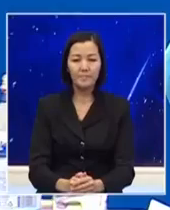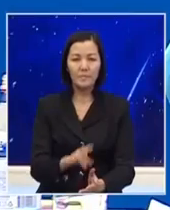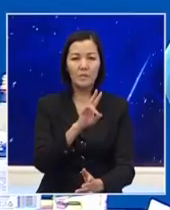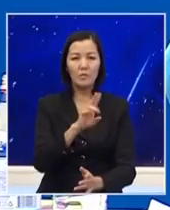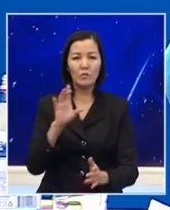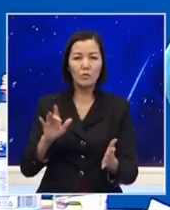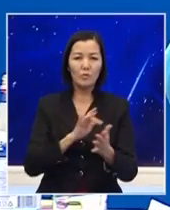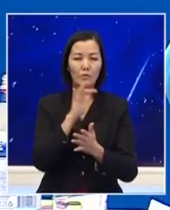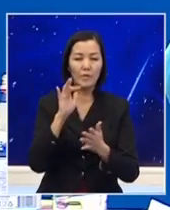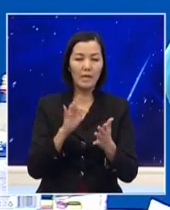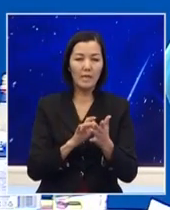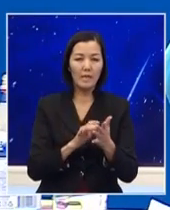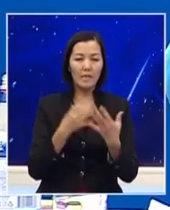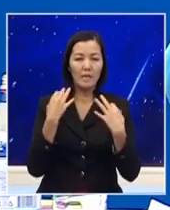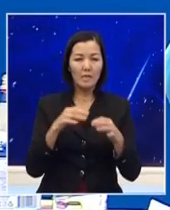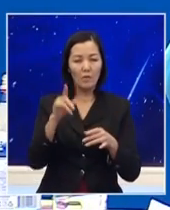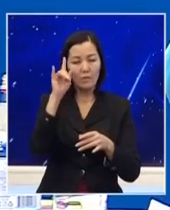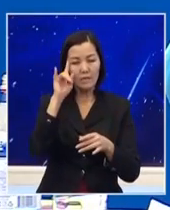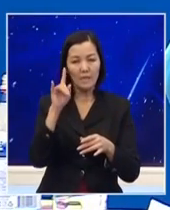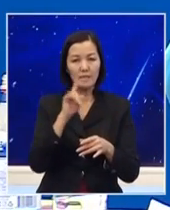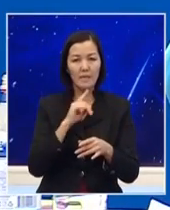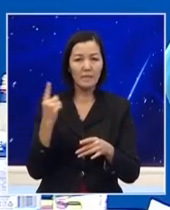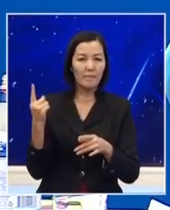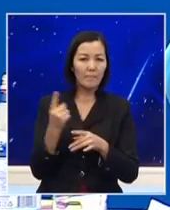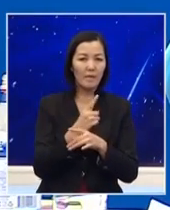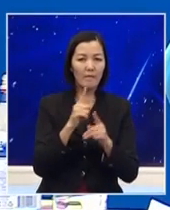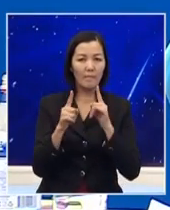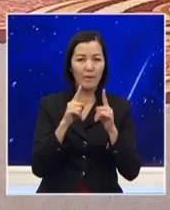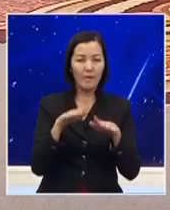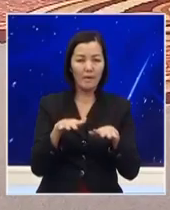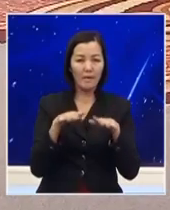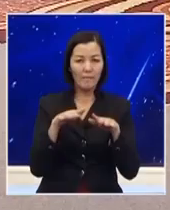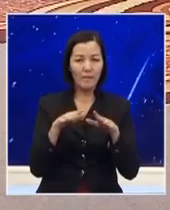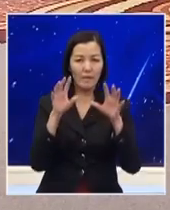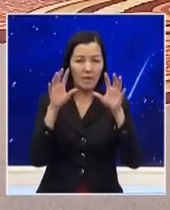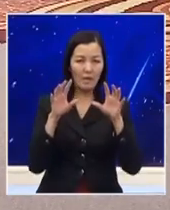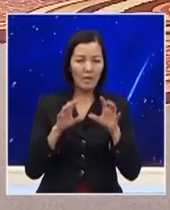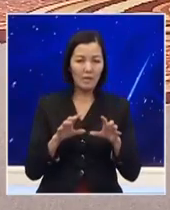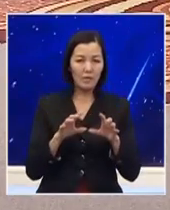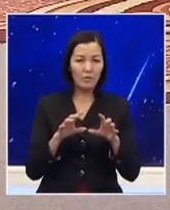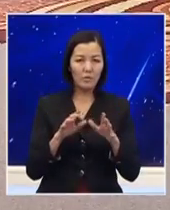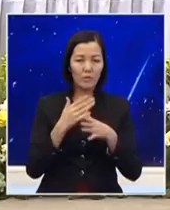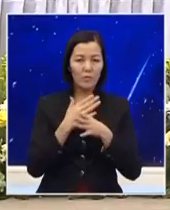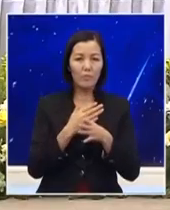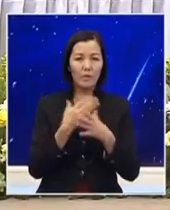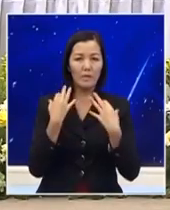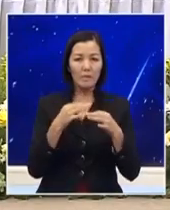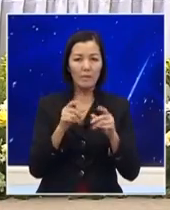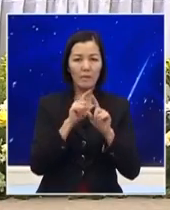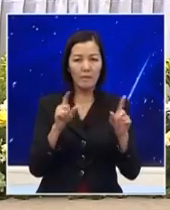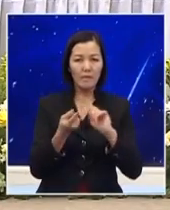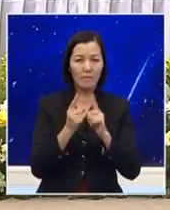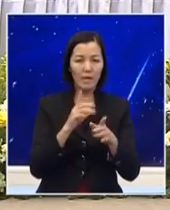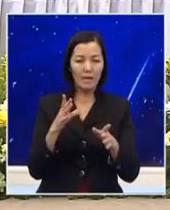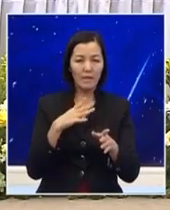Нұрсұлтан Назарбаев тәуелсіз Қазақстанда тұңғыш парламентаризмнің негізін қалап, конституциялық нормалар арқылы оны демократиялық мектепке айналдыра